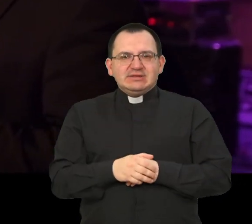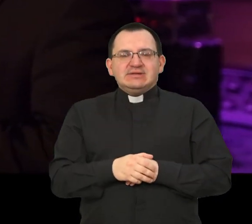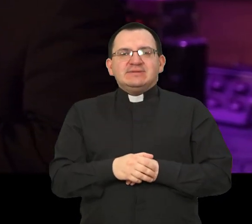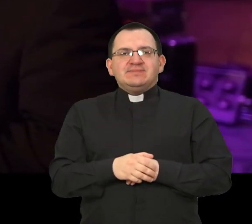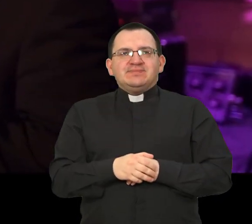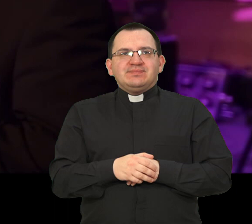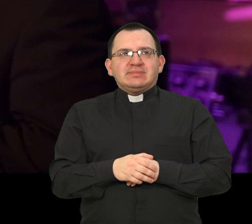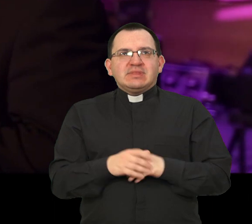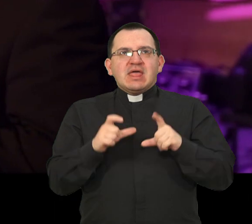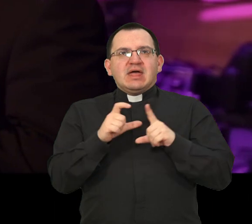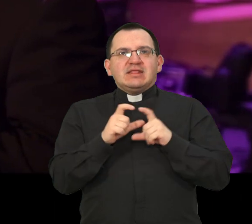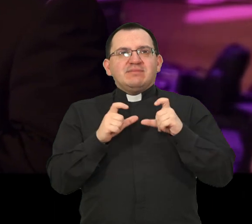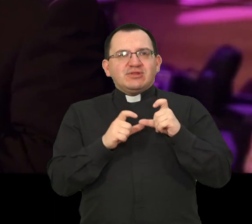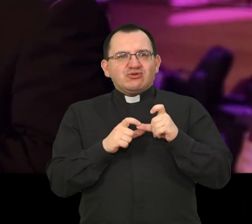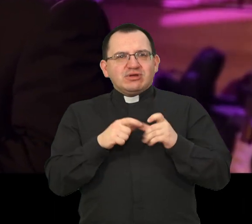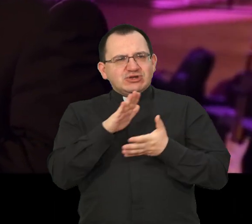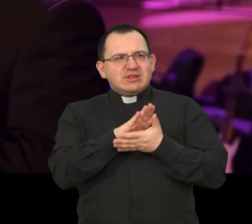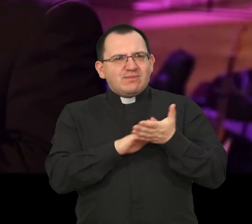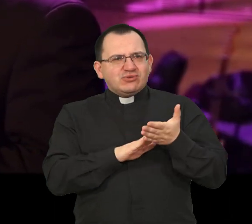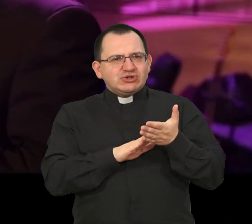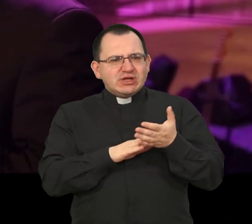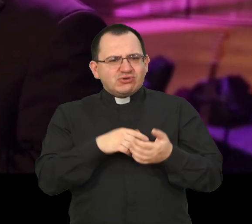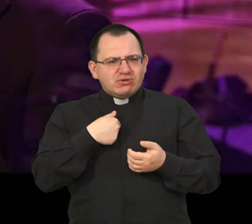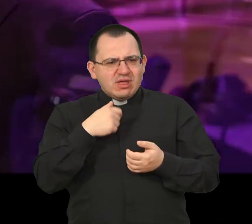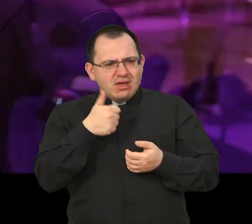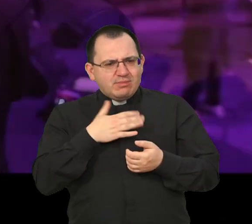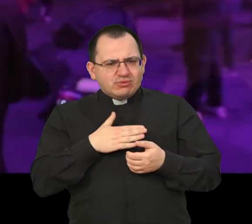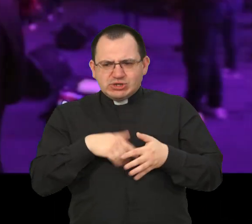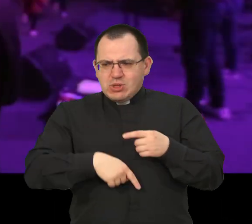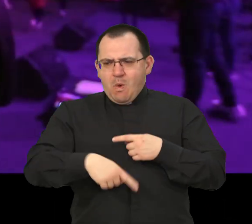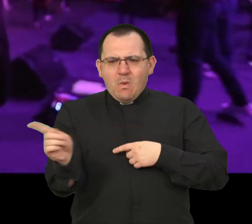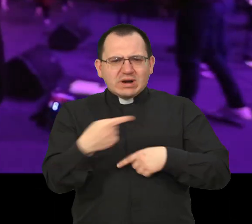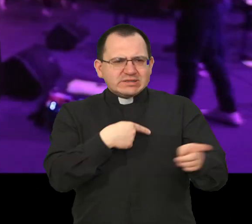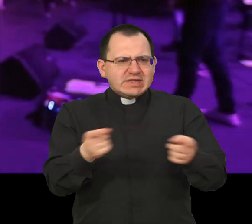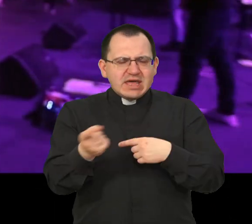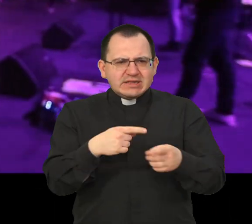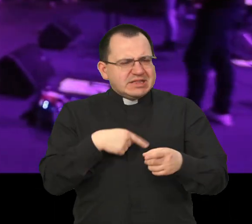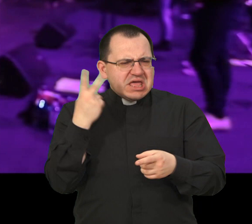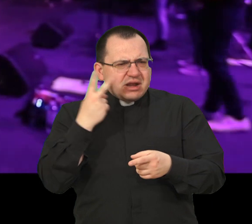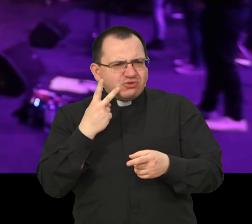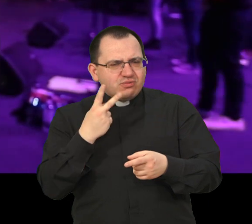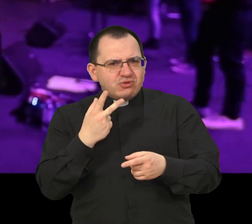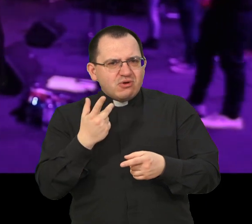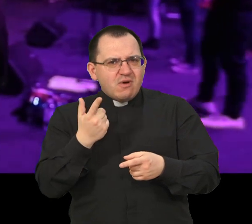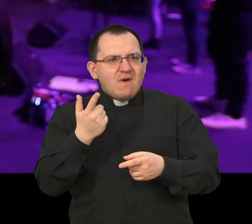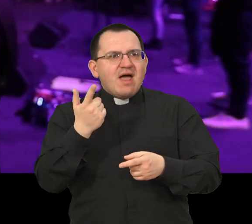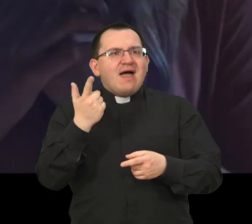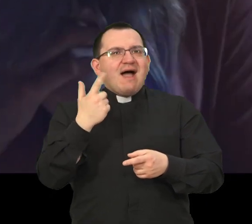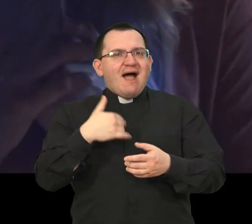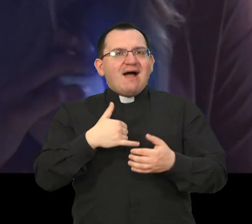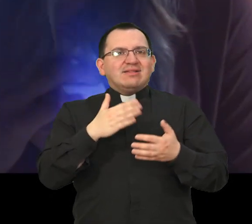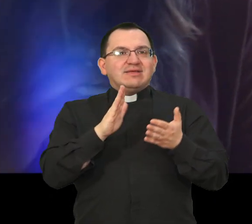Damir Stojić je u početku, on to često svjedoči, želi ovo čak i rastjerati, nije razumio karizmatsku duhovnost, ali svjedočanstvo